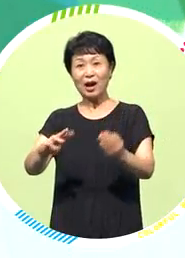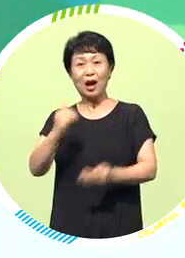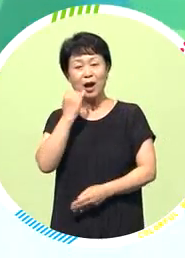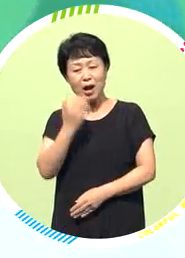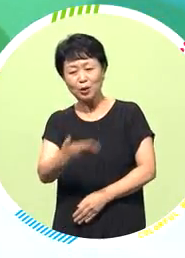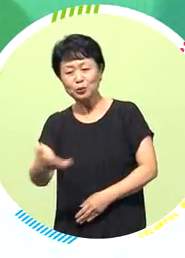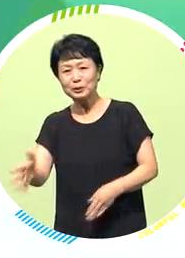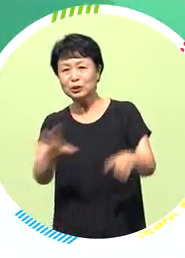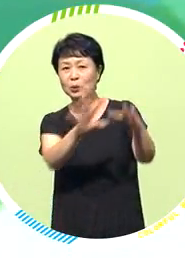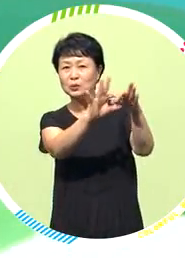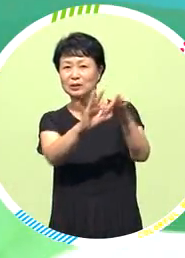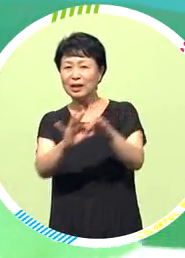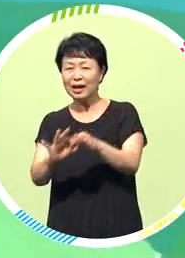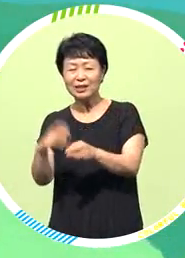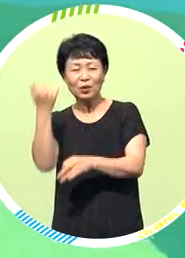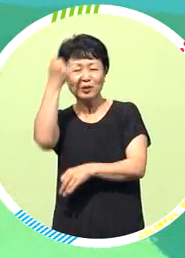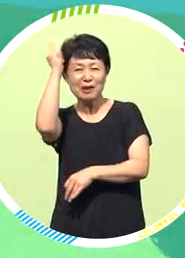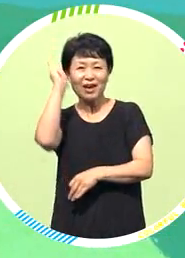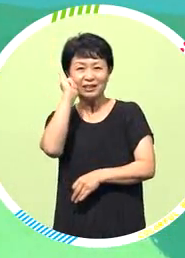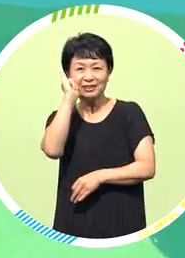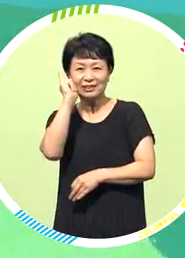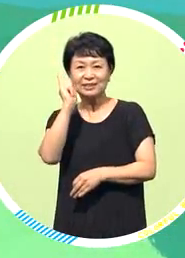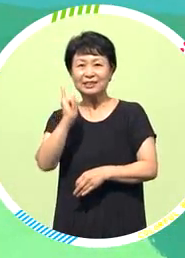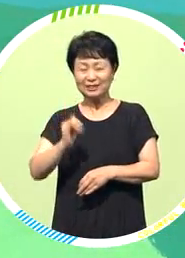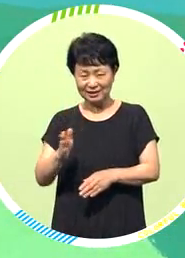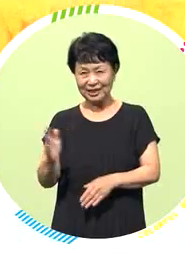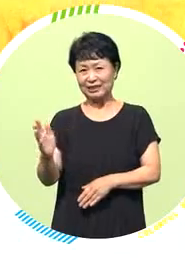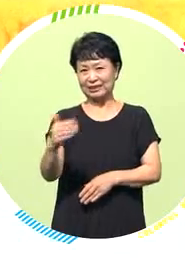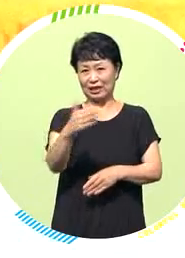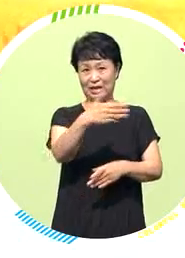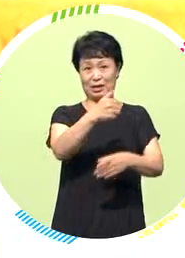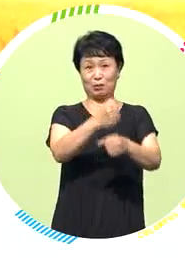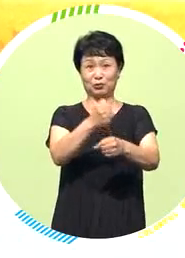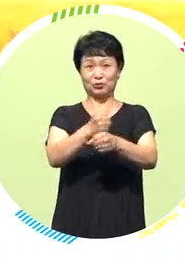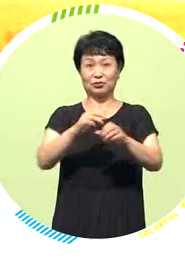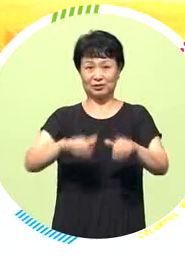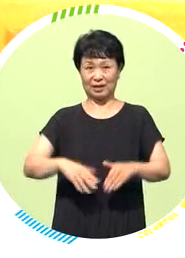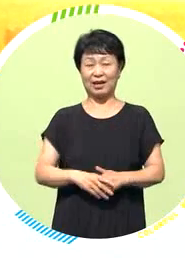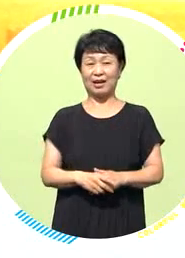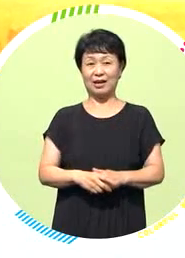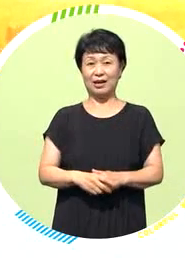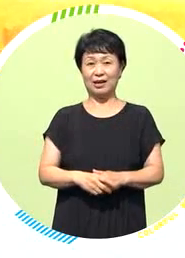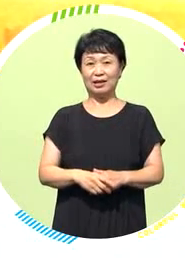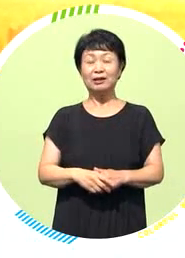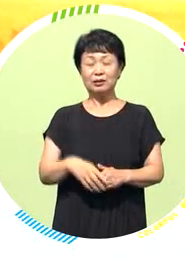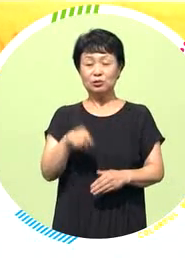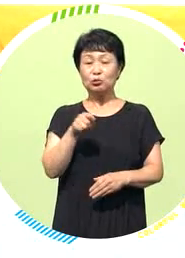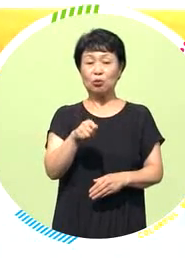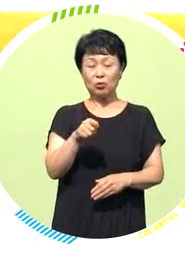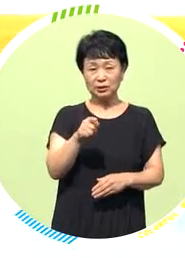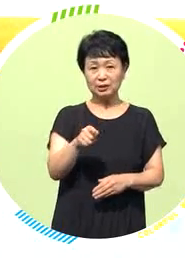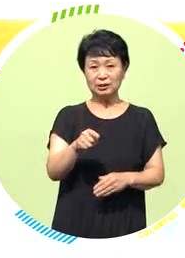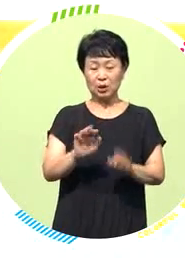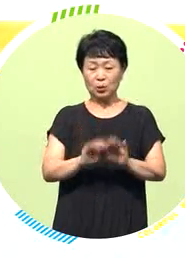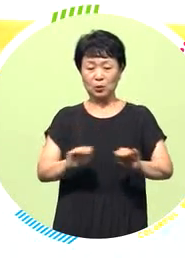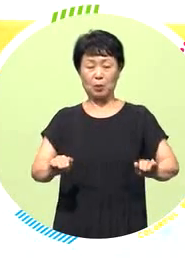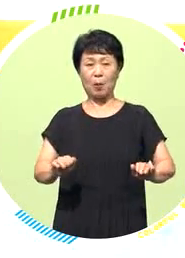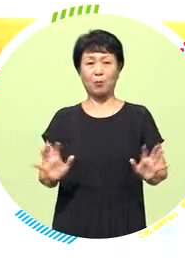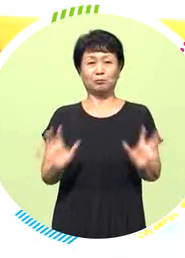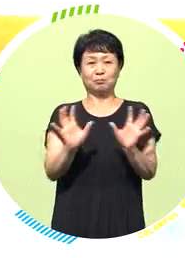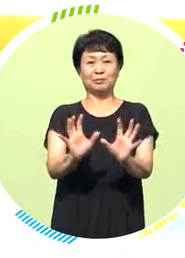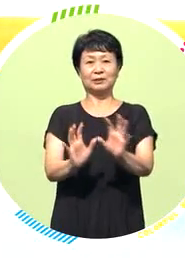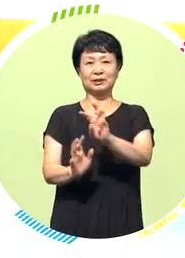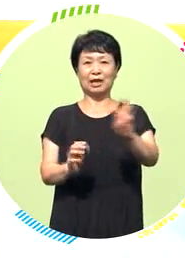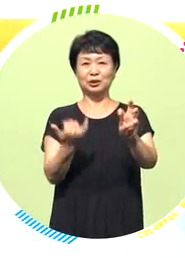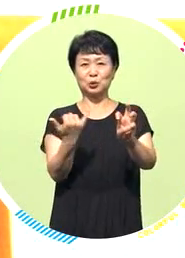組み合わせて、それを魚にしてくれて、でその下絵に、子どもたちがですね、30人ぐらい